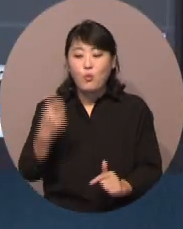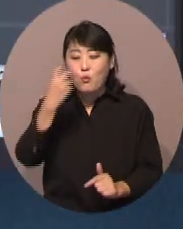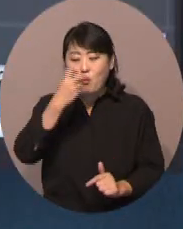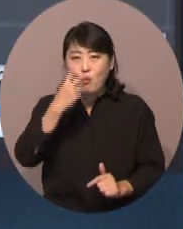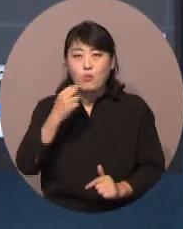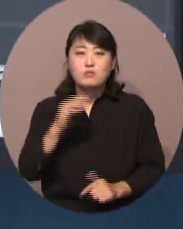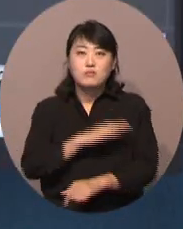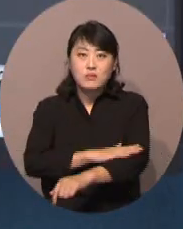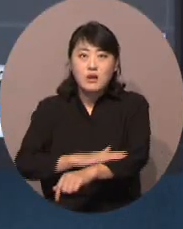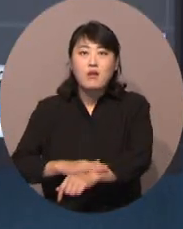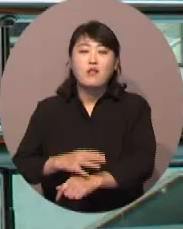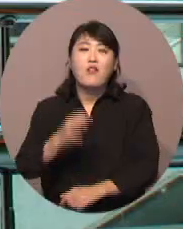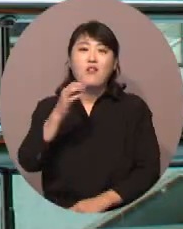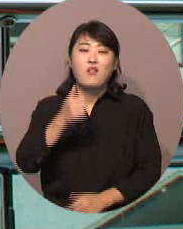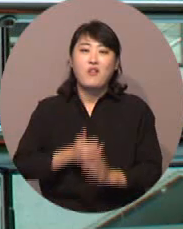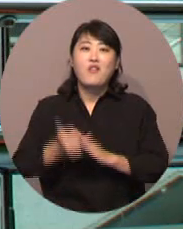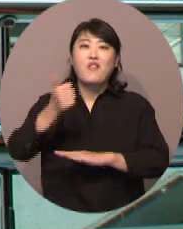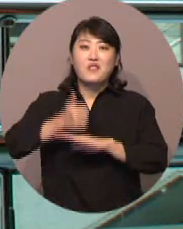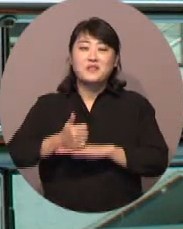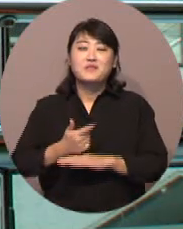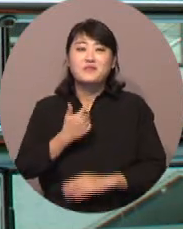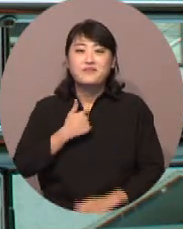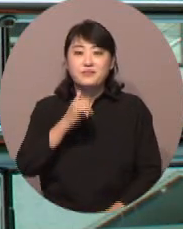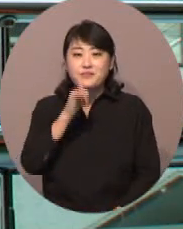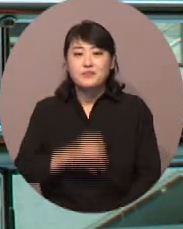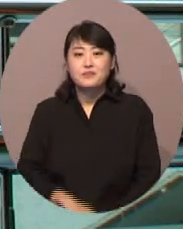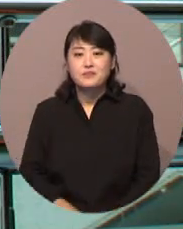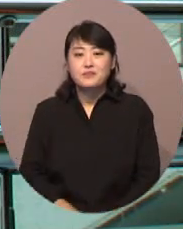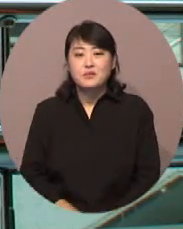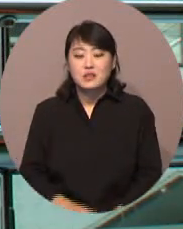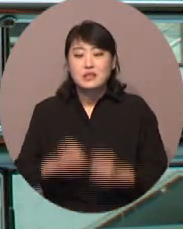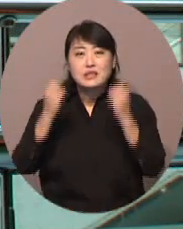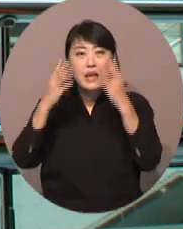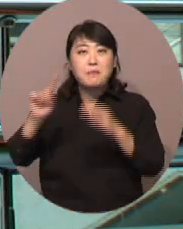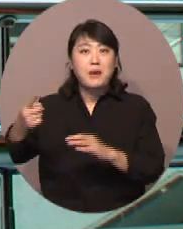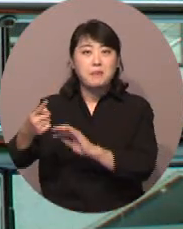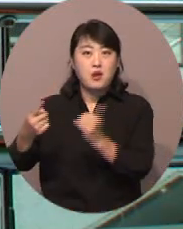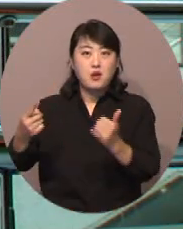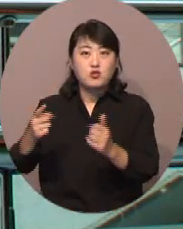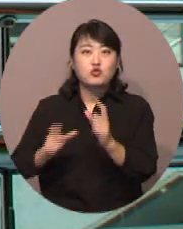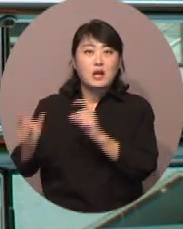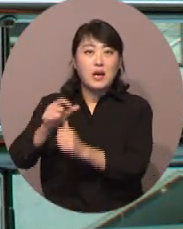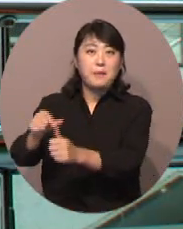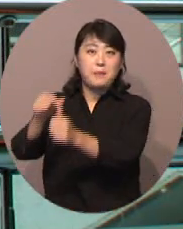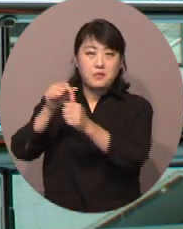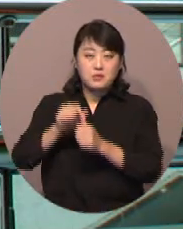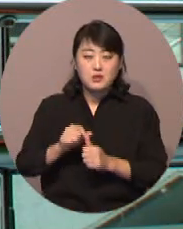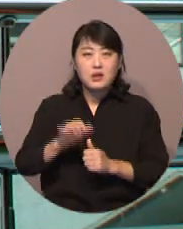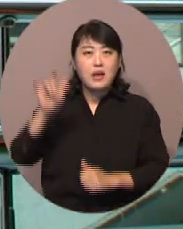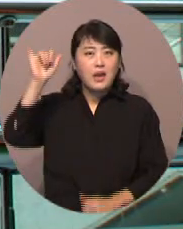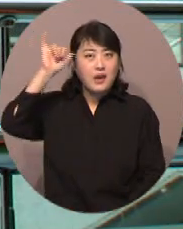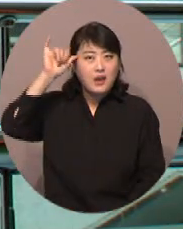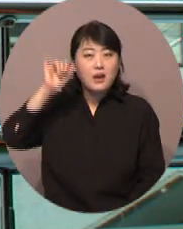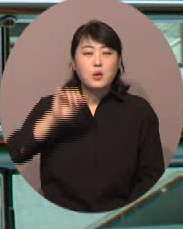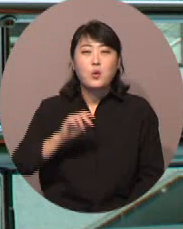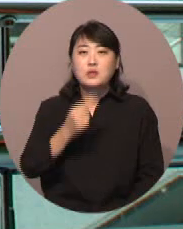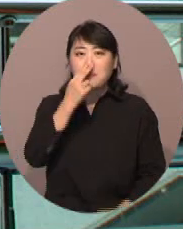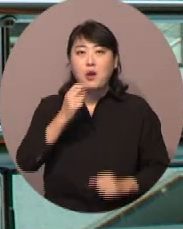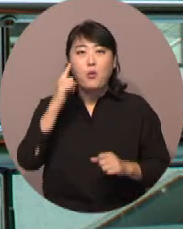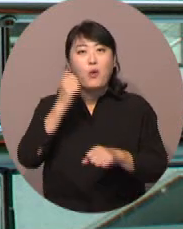성과를 거둔 바 있습니다 특허 청관 앞으로 100여명의 신규 전문 인력을 추가 채용해 인공지능과 바이오